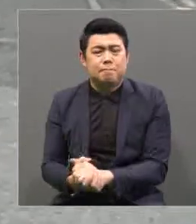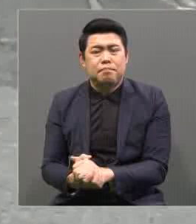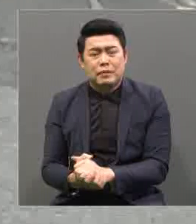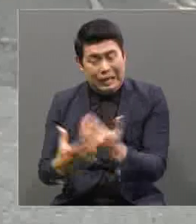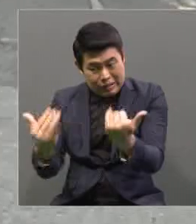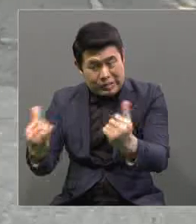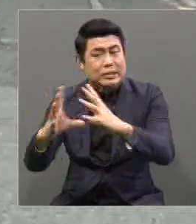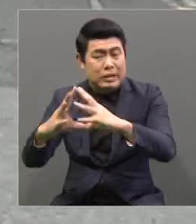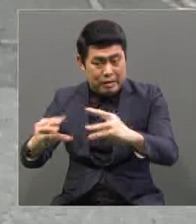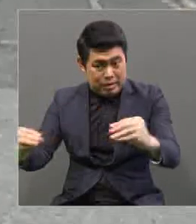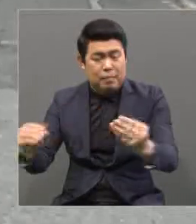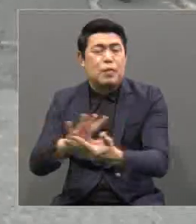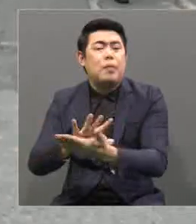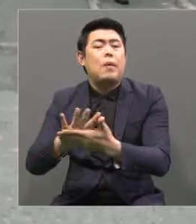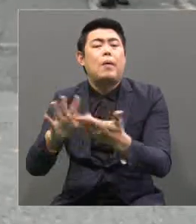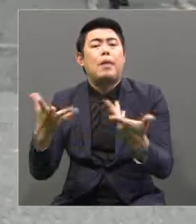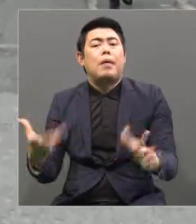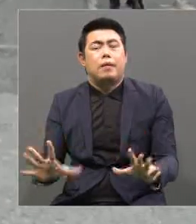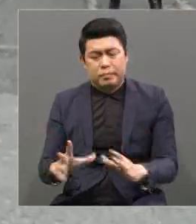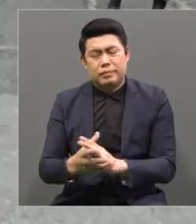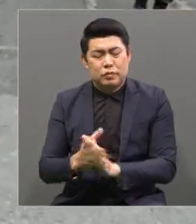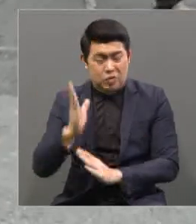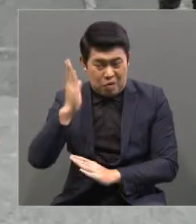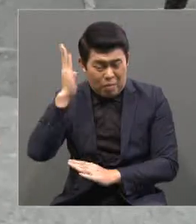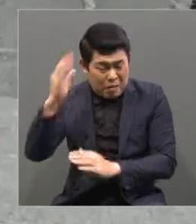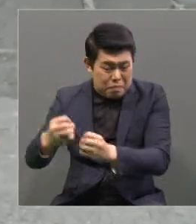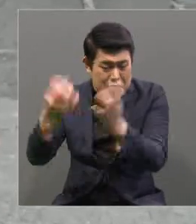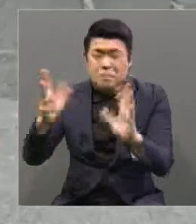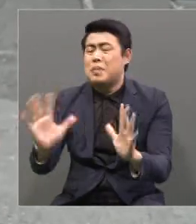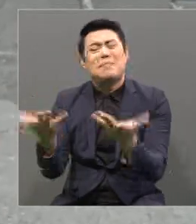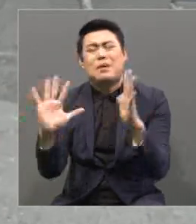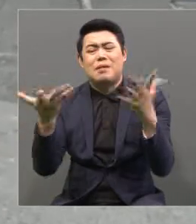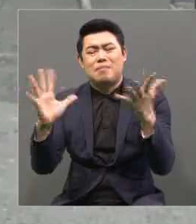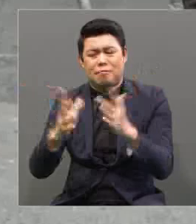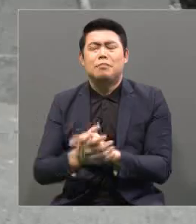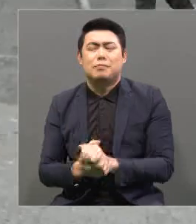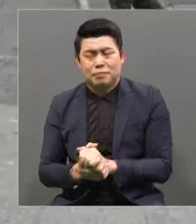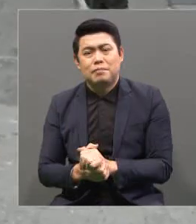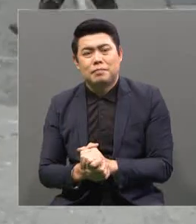งบแล้วครับสงบเรียบร้อย ก็ไม่มีทำเสียงที่จะเกิดปะทุขึ ้นไม่มีแน่นอน